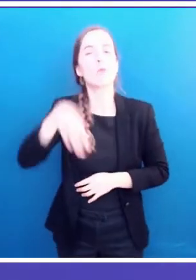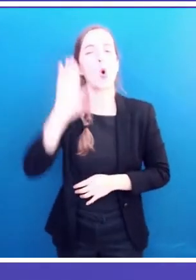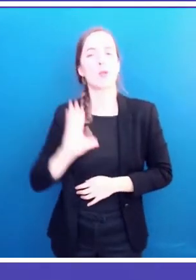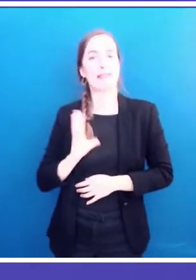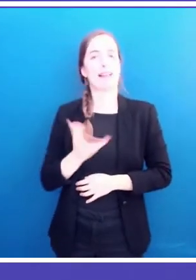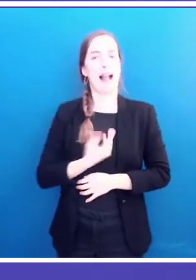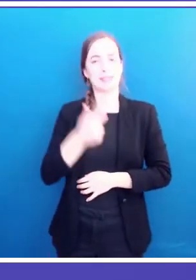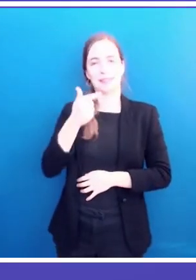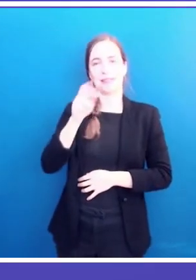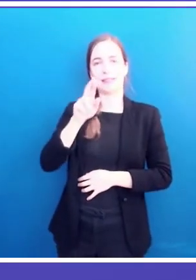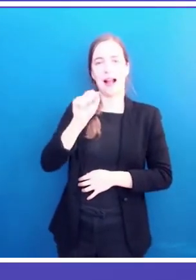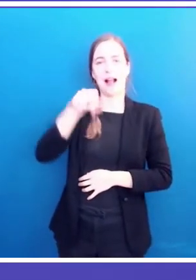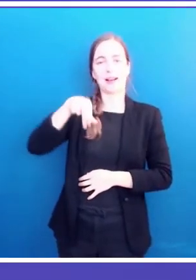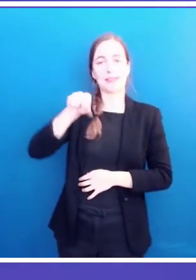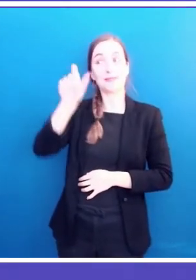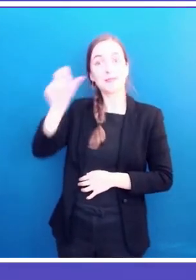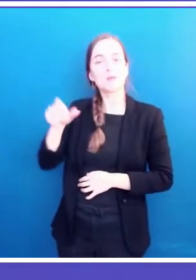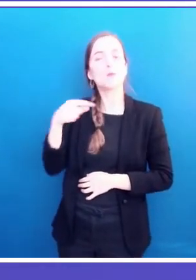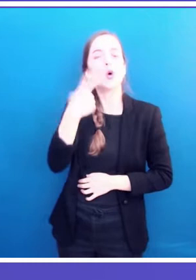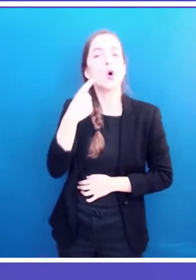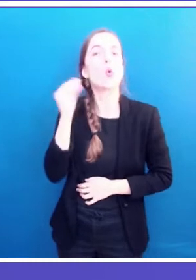نساء مغيرات جنسيا،